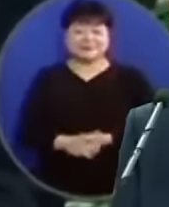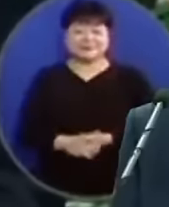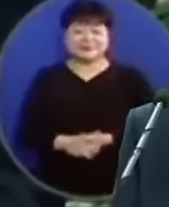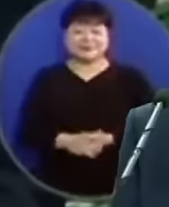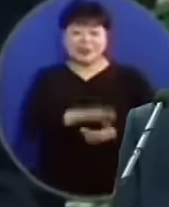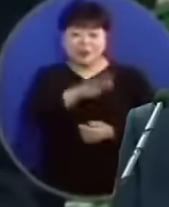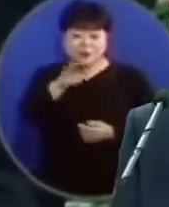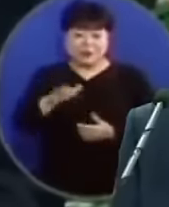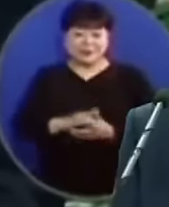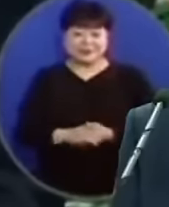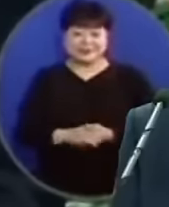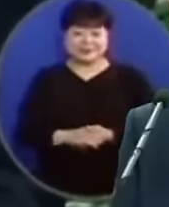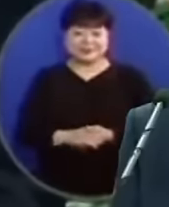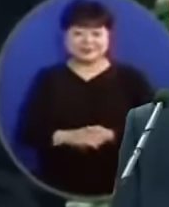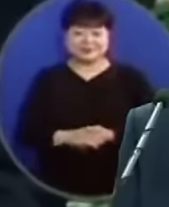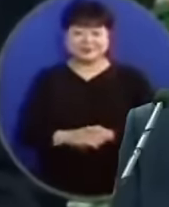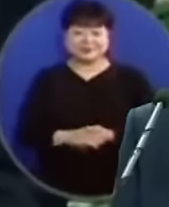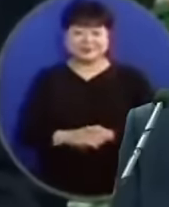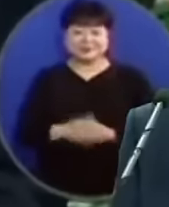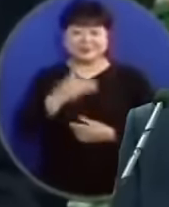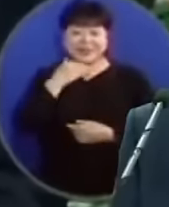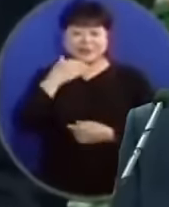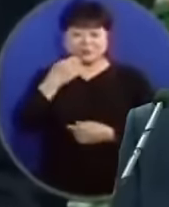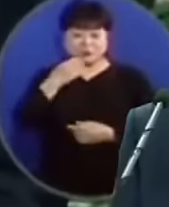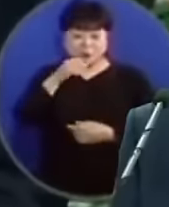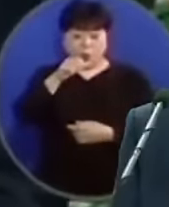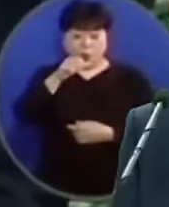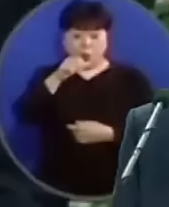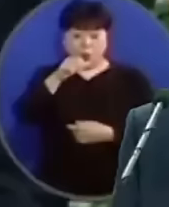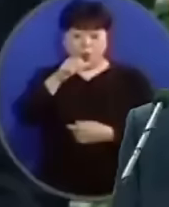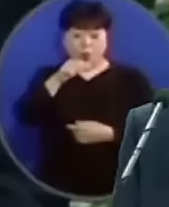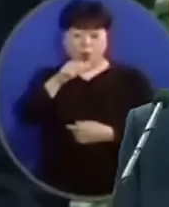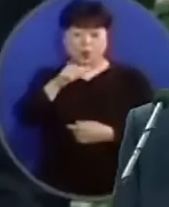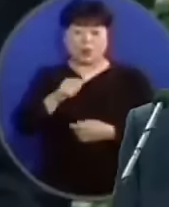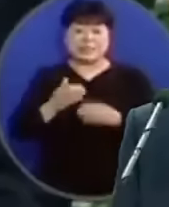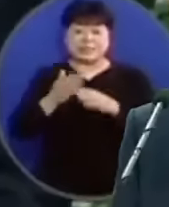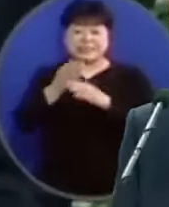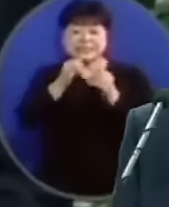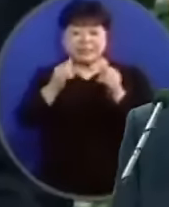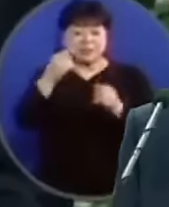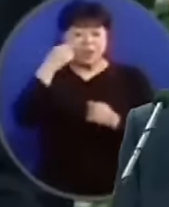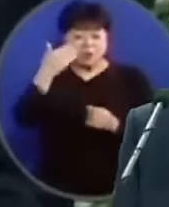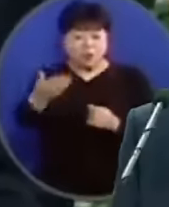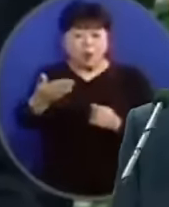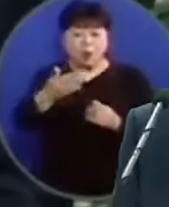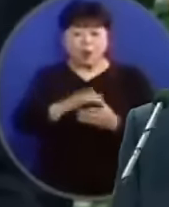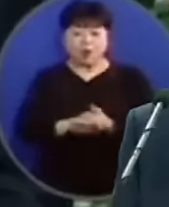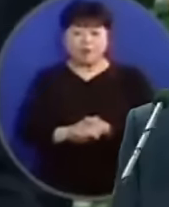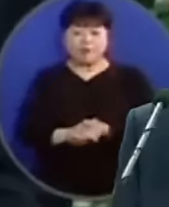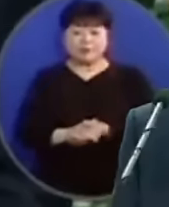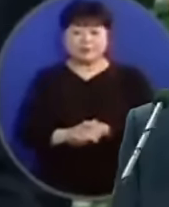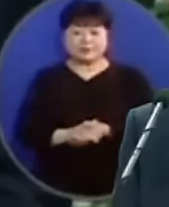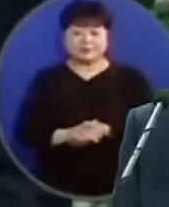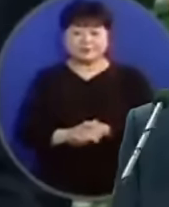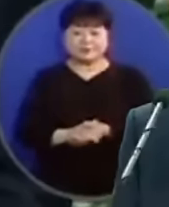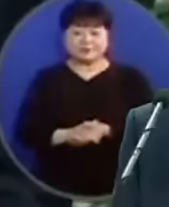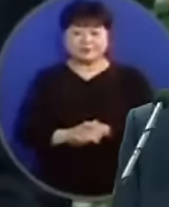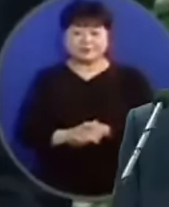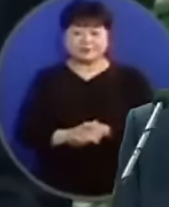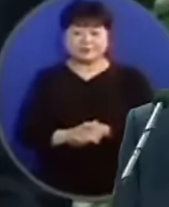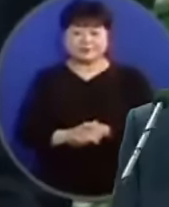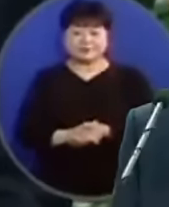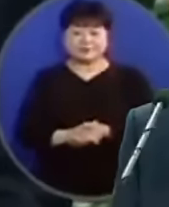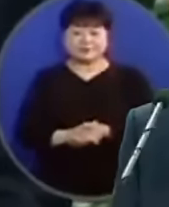우리가 이 95세 된 이상의 사람들에게 물어본 질문은 그러한